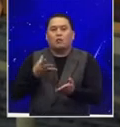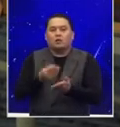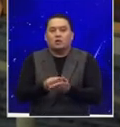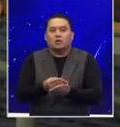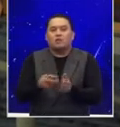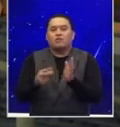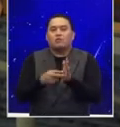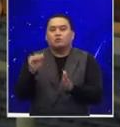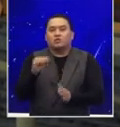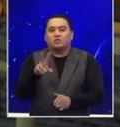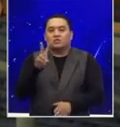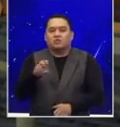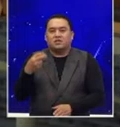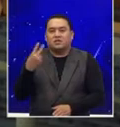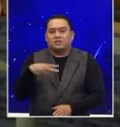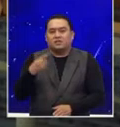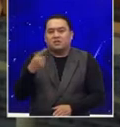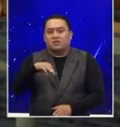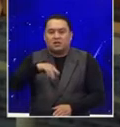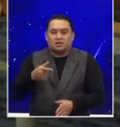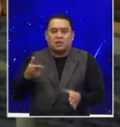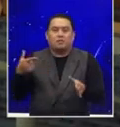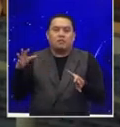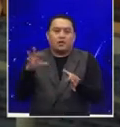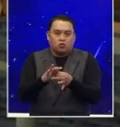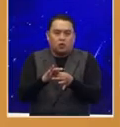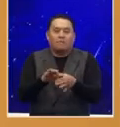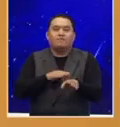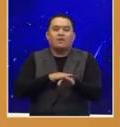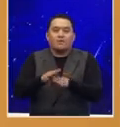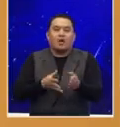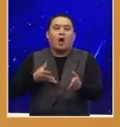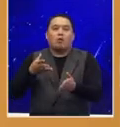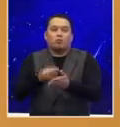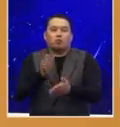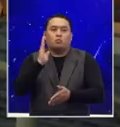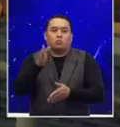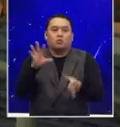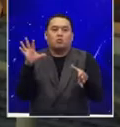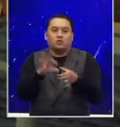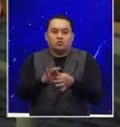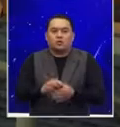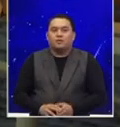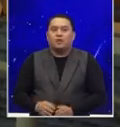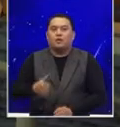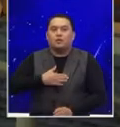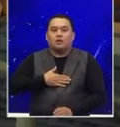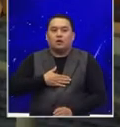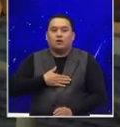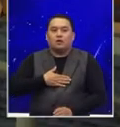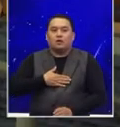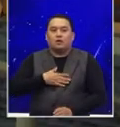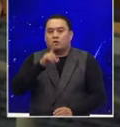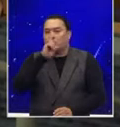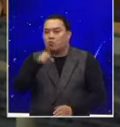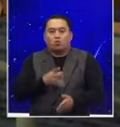размере 8221 тенге за подключение. Как только будет произведена эта оплата, будет подключение. Я не стал оплачивать